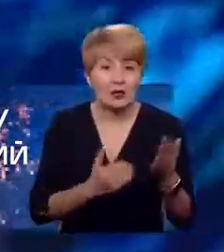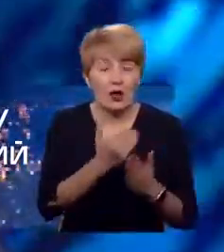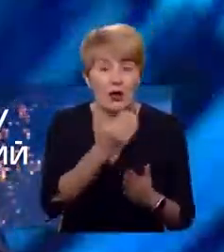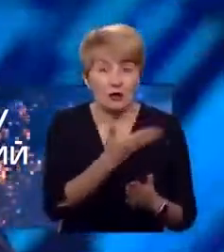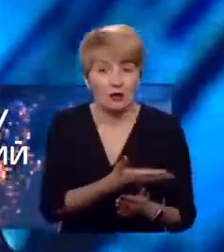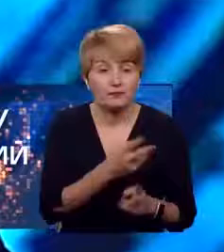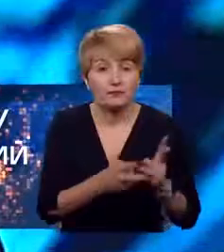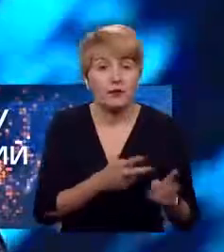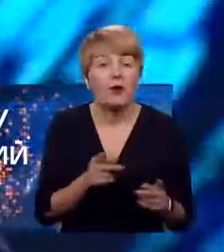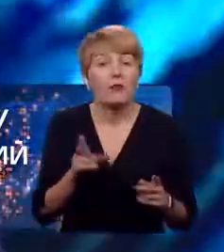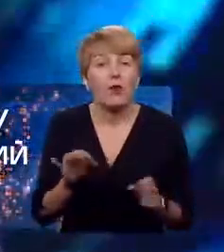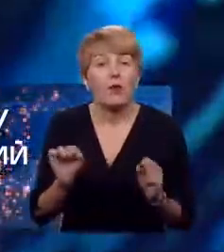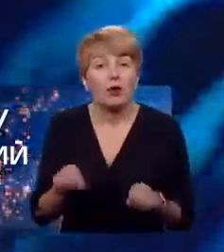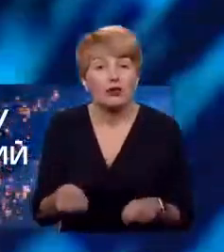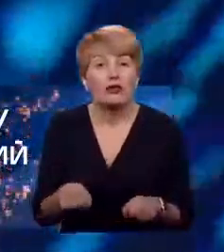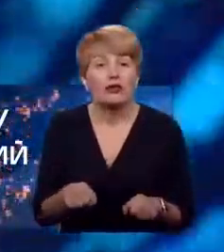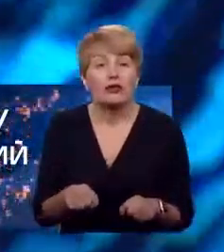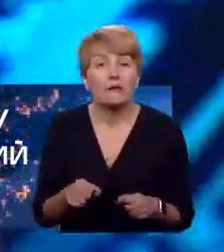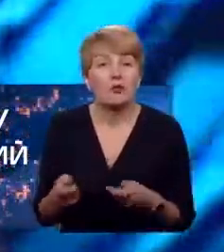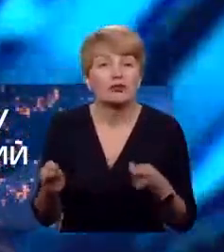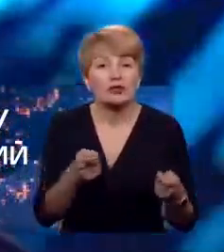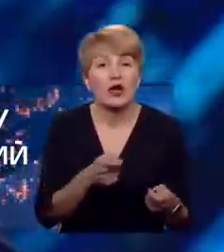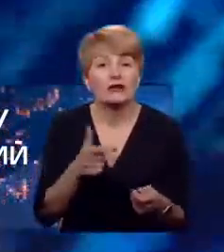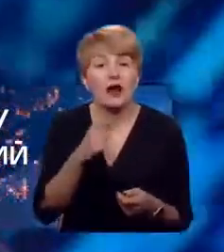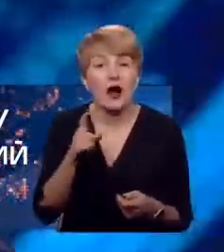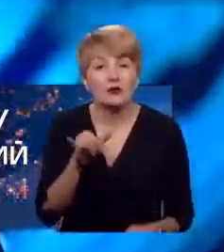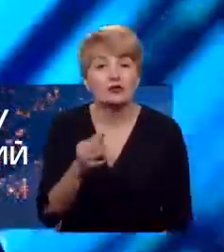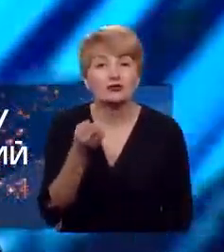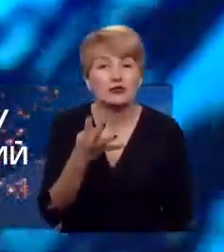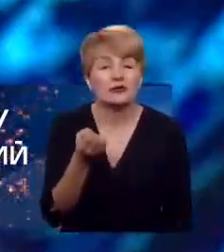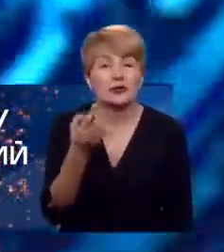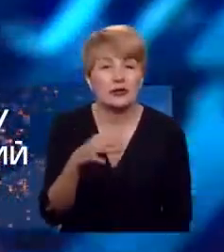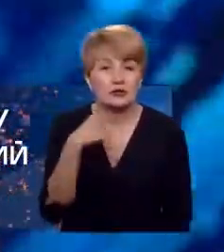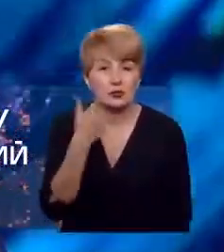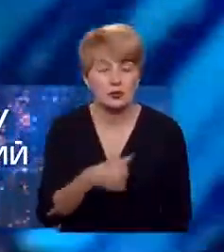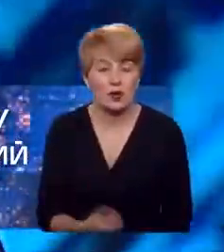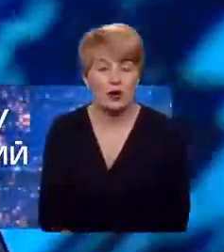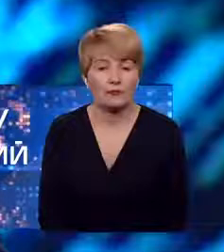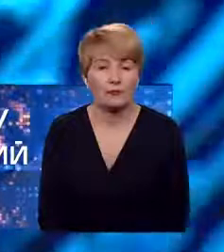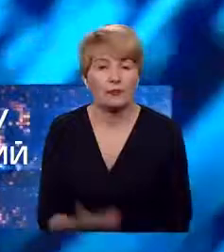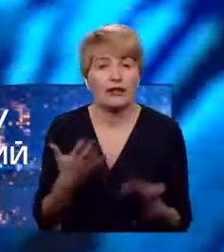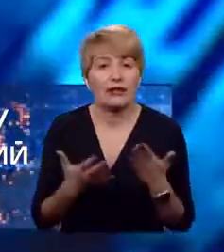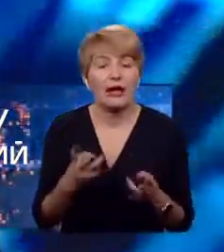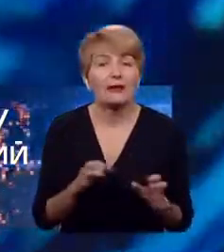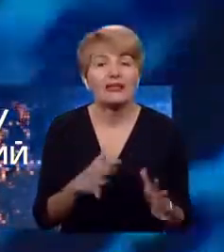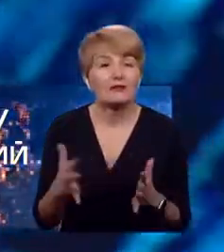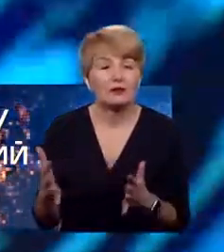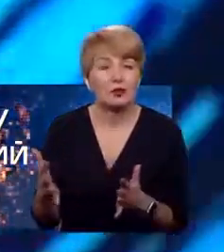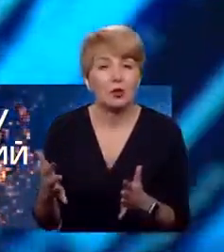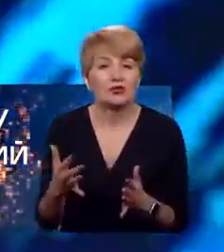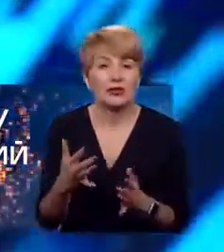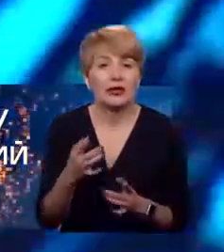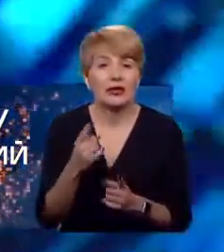могли диверсифікувати постачання газу в 2014-2015 роках. Якби не відбулось